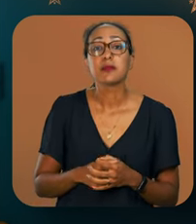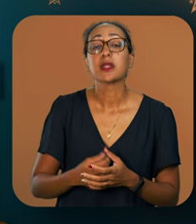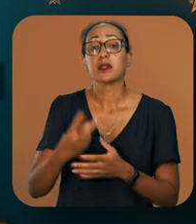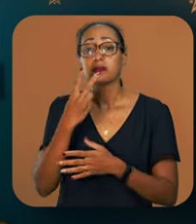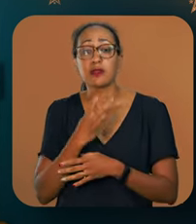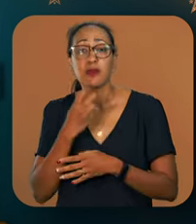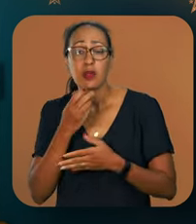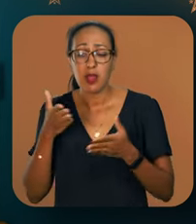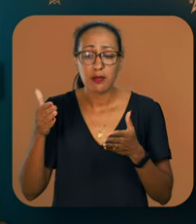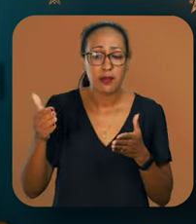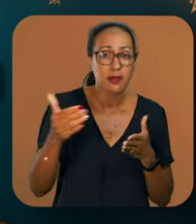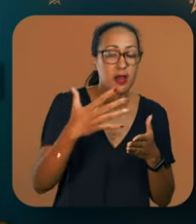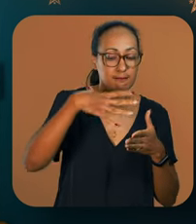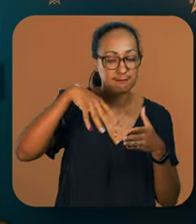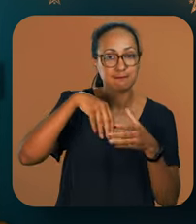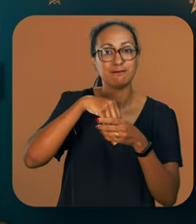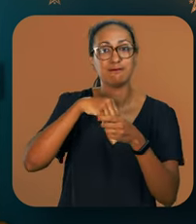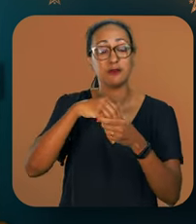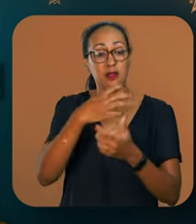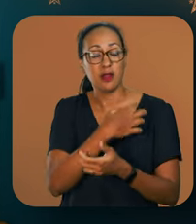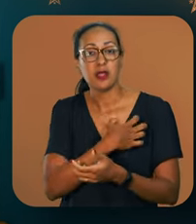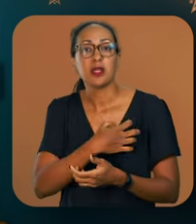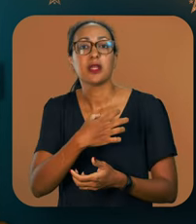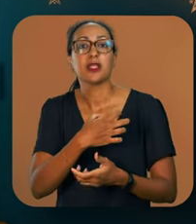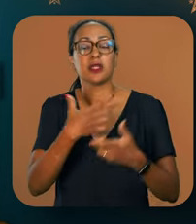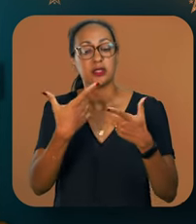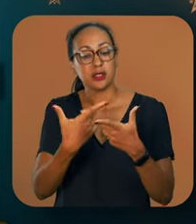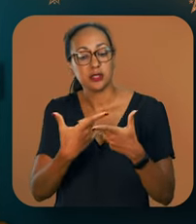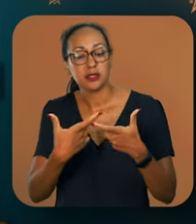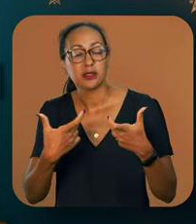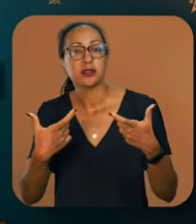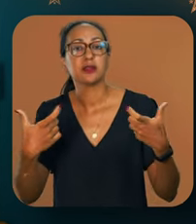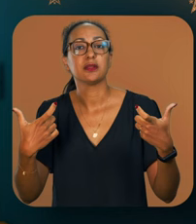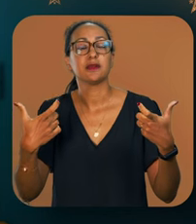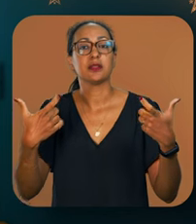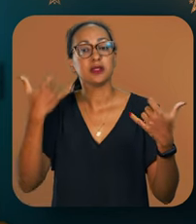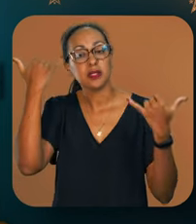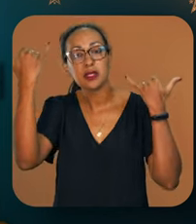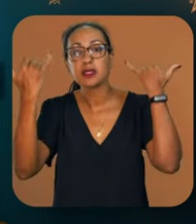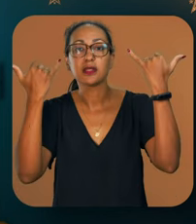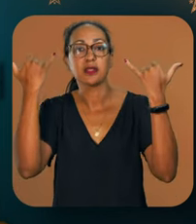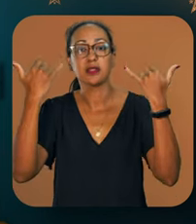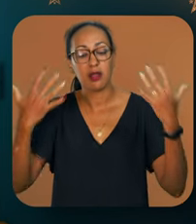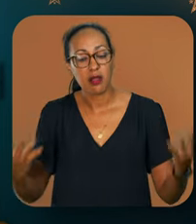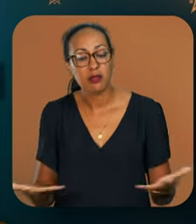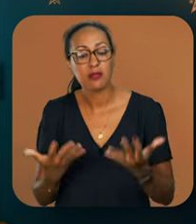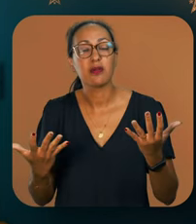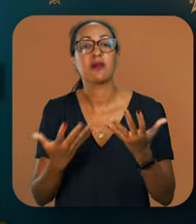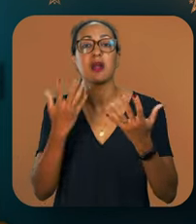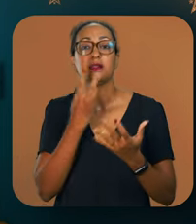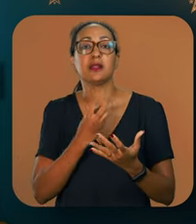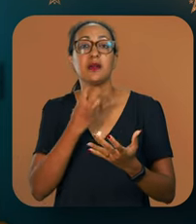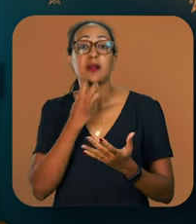citoyenne en la richesse de la diversité des idées et en un élan citoyen pour assurer le